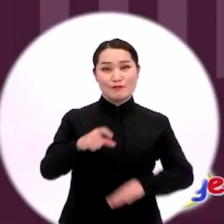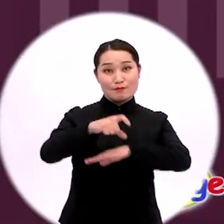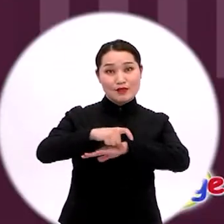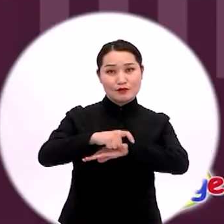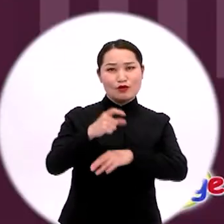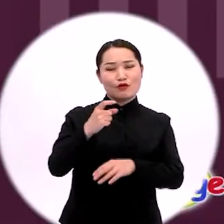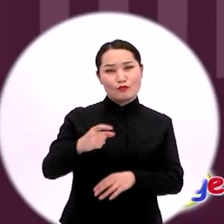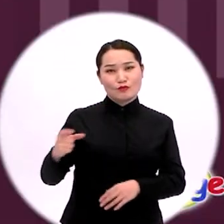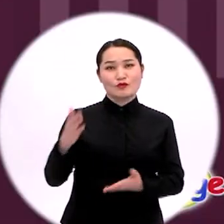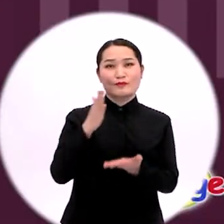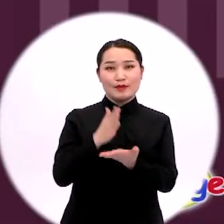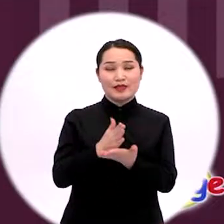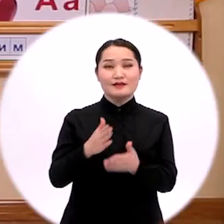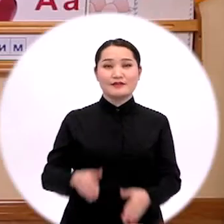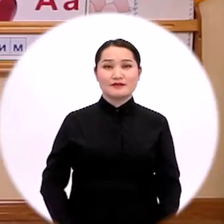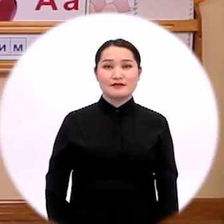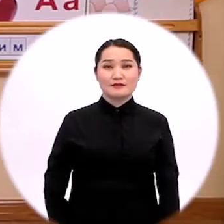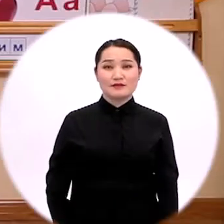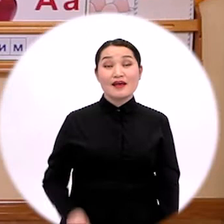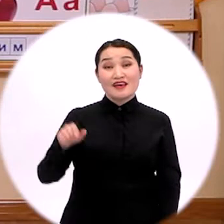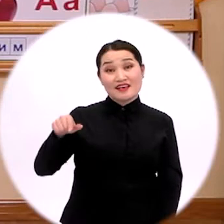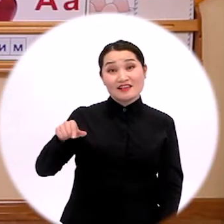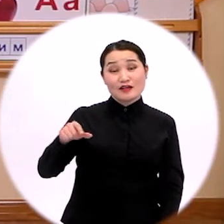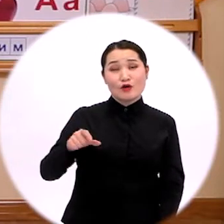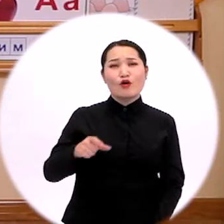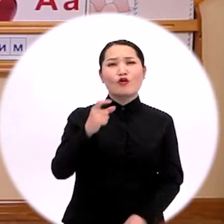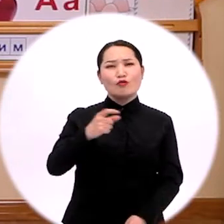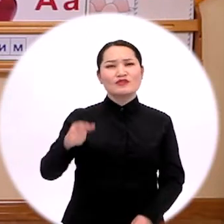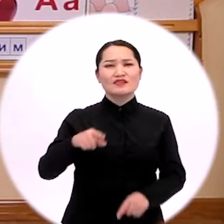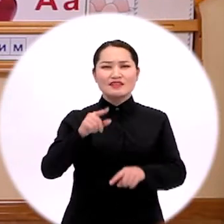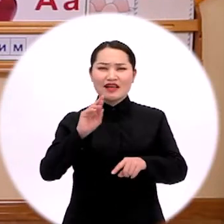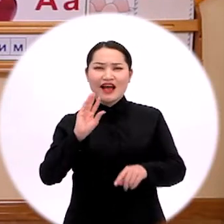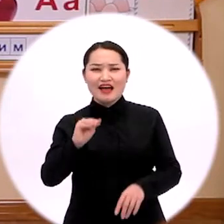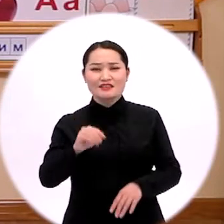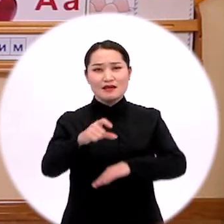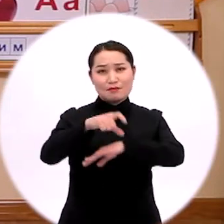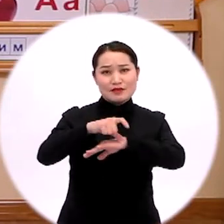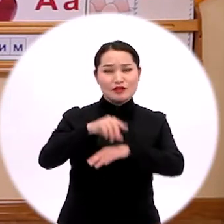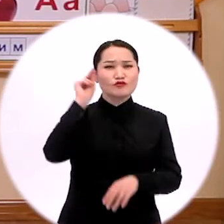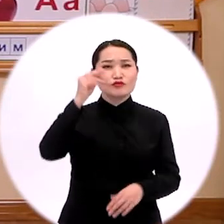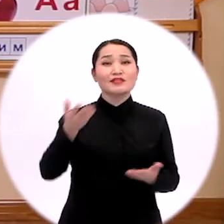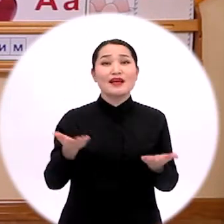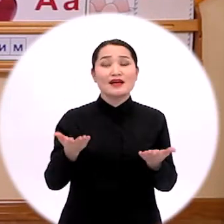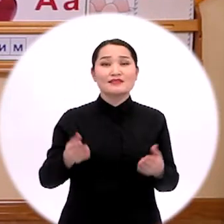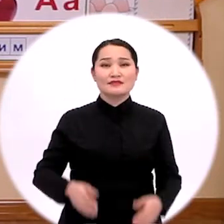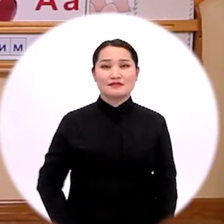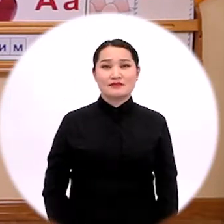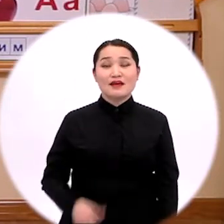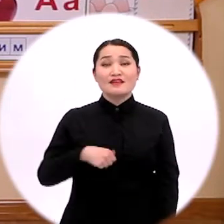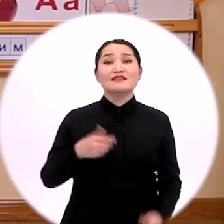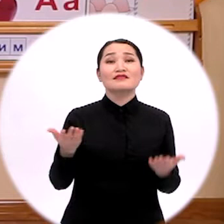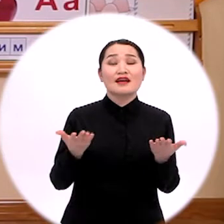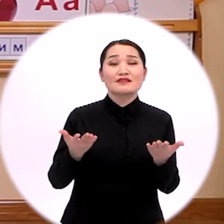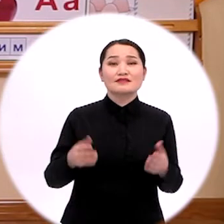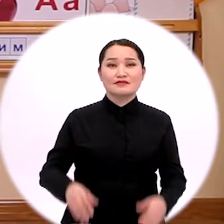мэрэгжлийн хүмүүс байна. Энэ хүмүүс эдгээр ажил мэрэгжлийг яаж хийж сурсан бол? Хин зааж